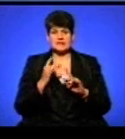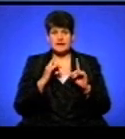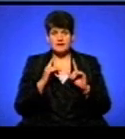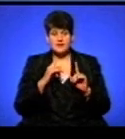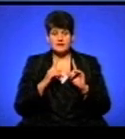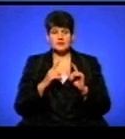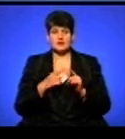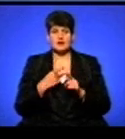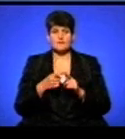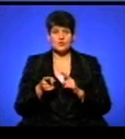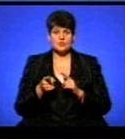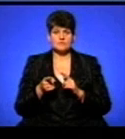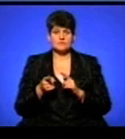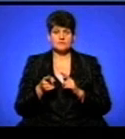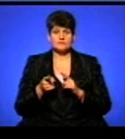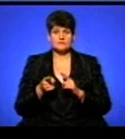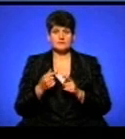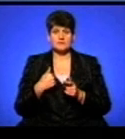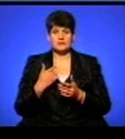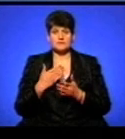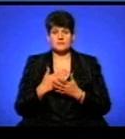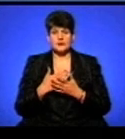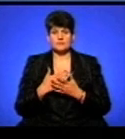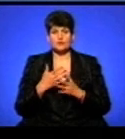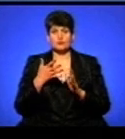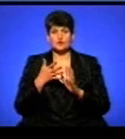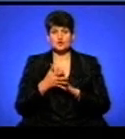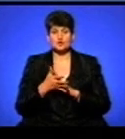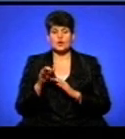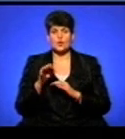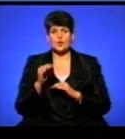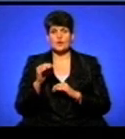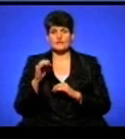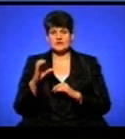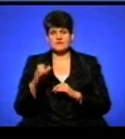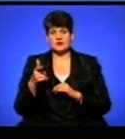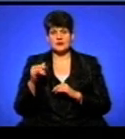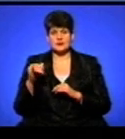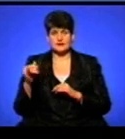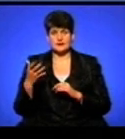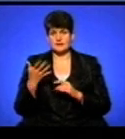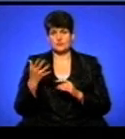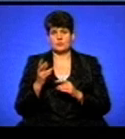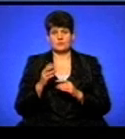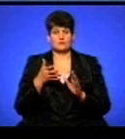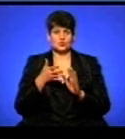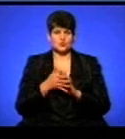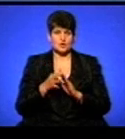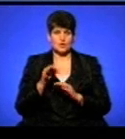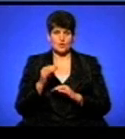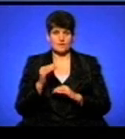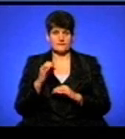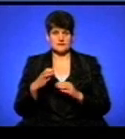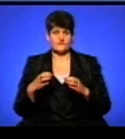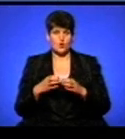або ми маємо великий Гая, вже прозорий офіс, який нещодавно був відкритий, або до прозорого офісу в